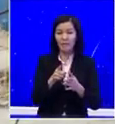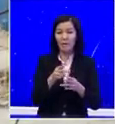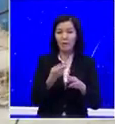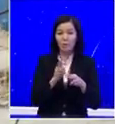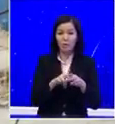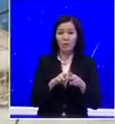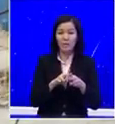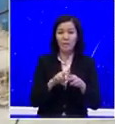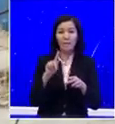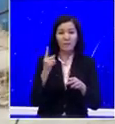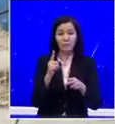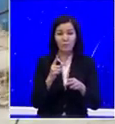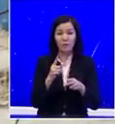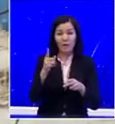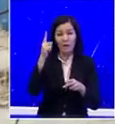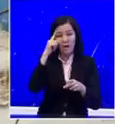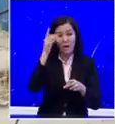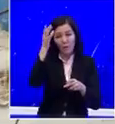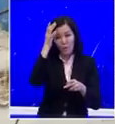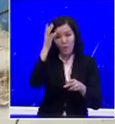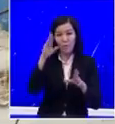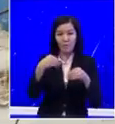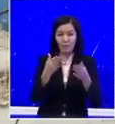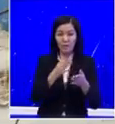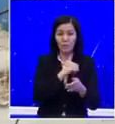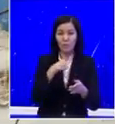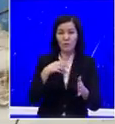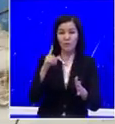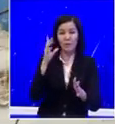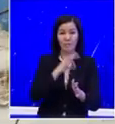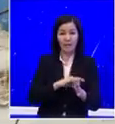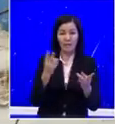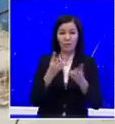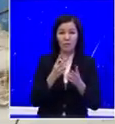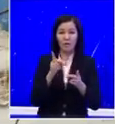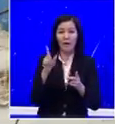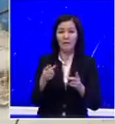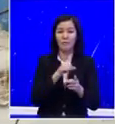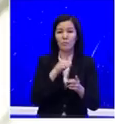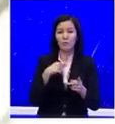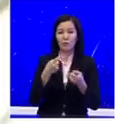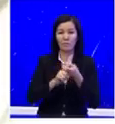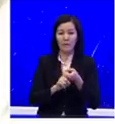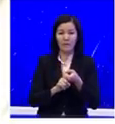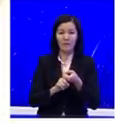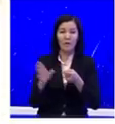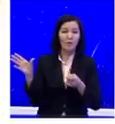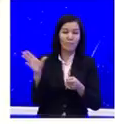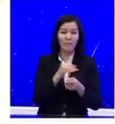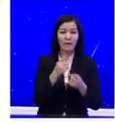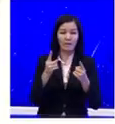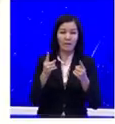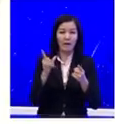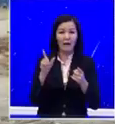Себебі саған ақыл берді, ой берді, саны берді, соны пайдалану адамның өз еркінде. Бұның барлығына